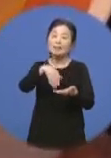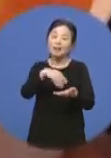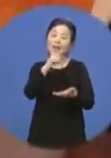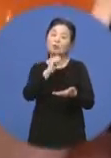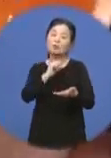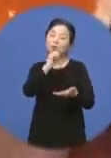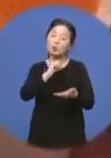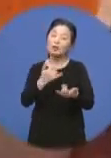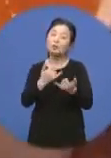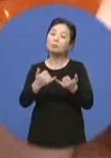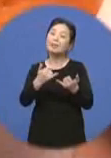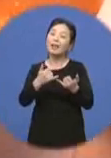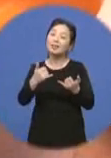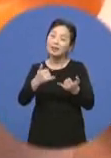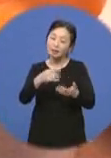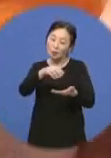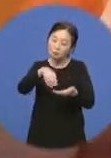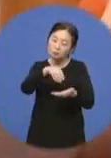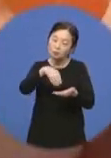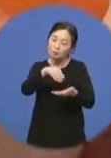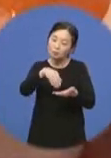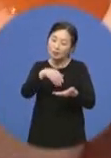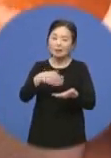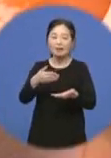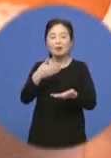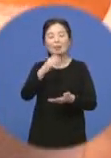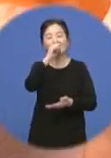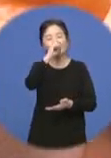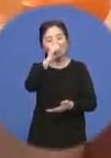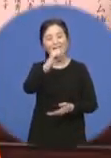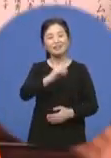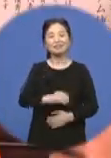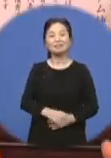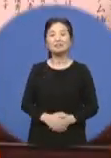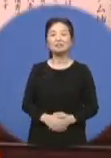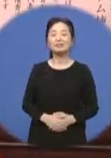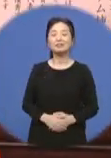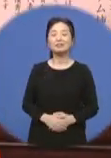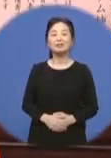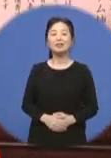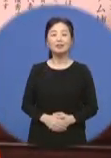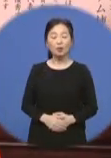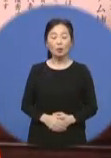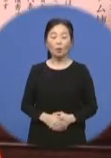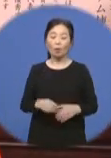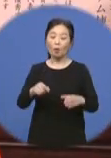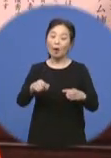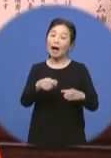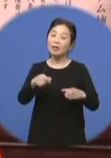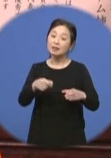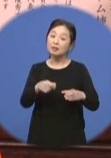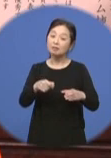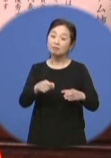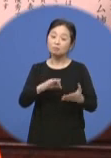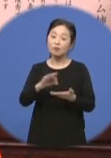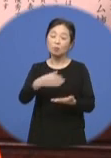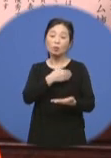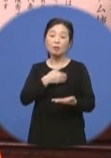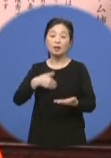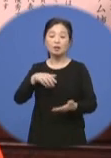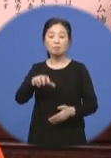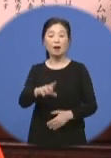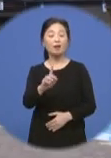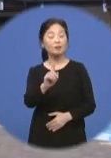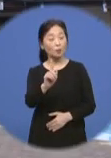して食べていただくのがおすすめしている食べ方です。 この柿アイスはどこで購入することができます